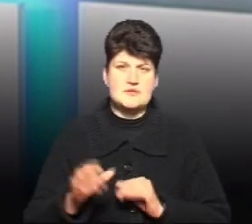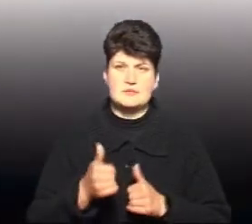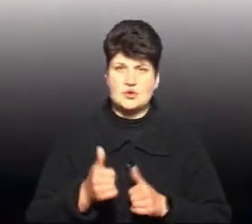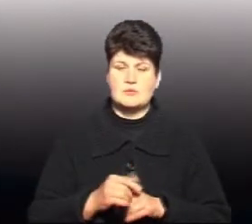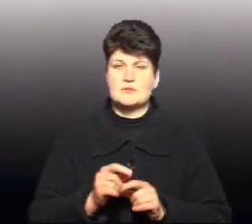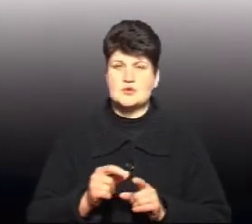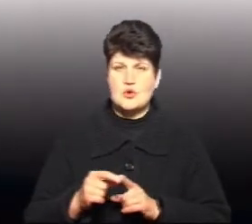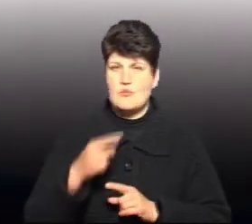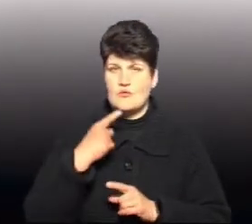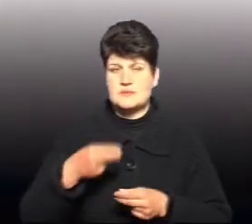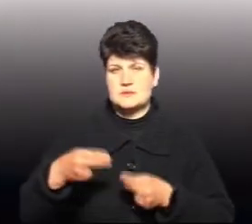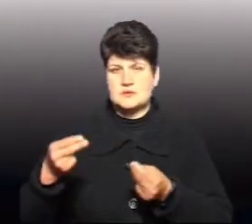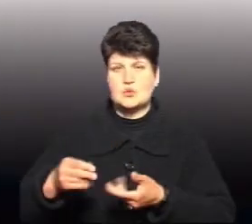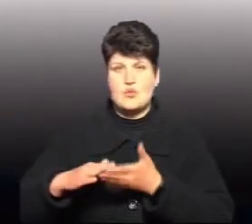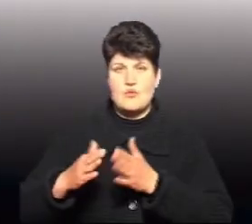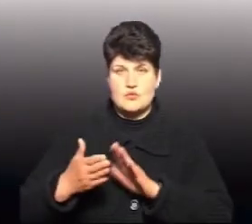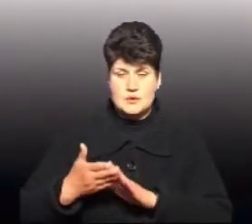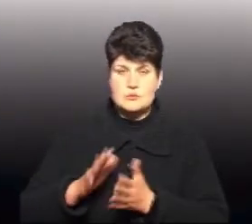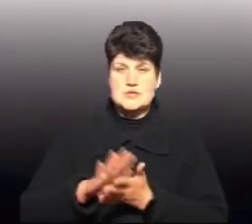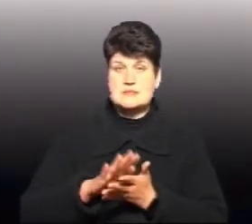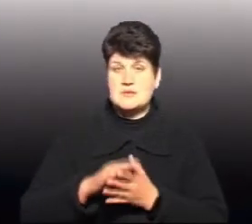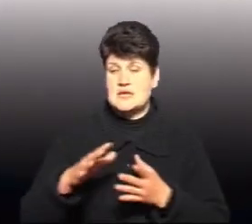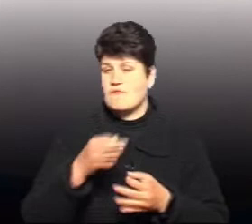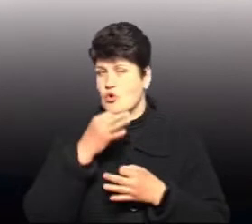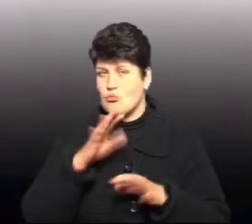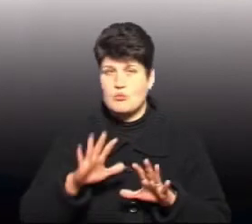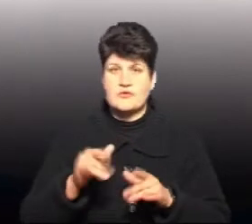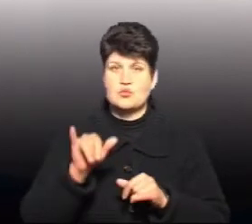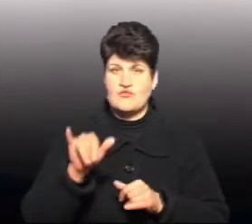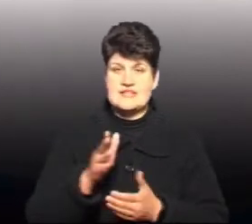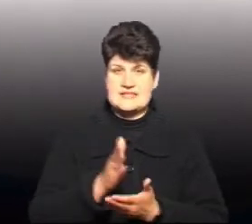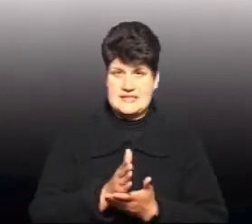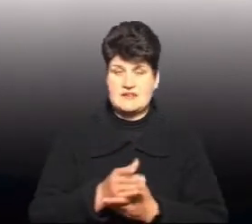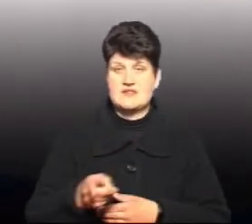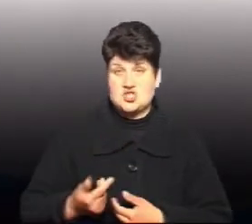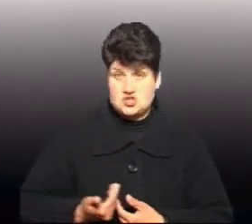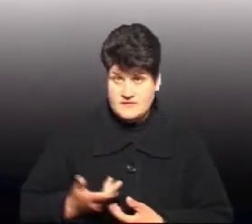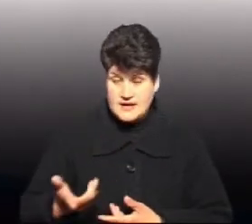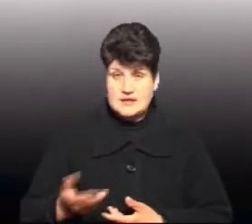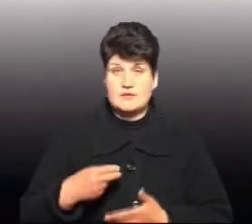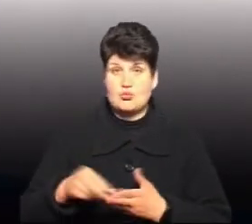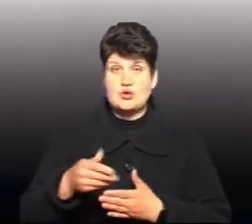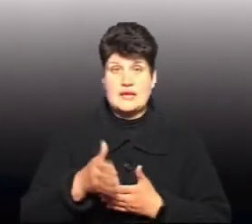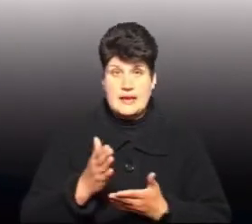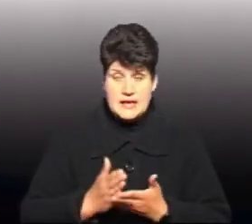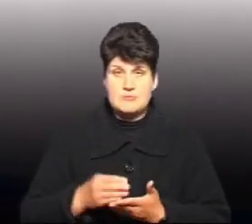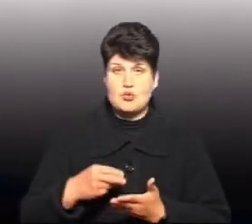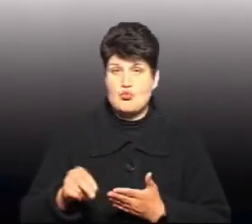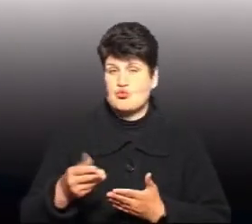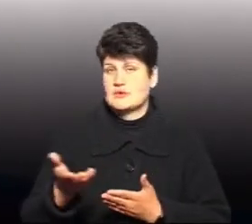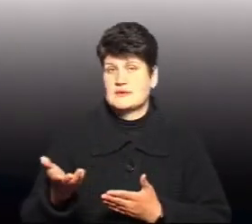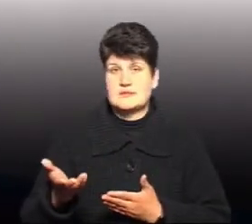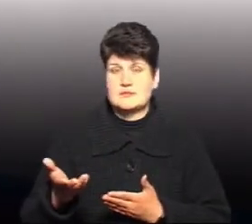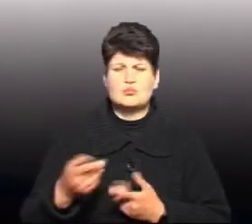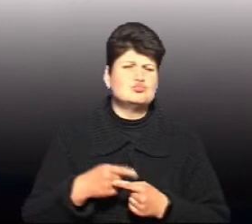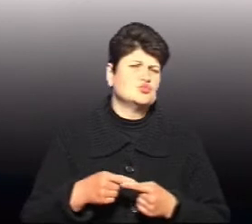заключіть, будь ласка, договір, бо сміття в будь-якому випадку у вас є. Ви живете, ви купуєте хліб, ви купуєте там якісь, будь-що ви купуєте з